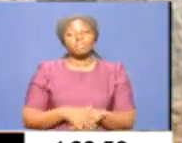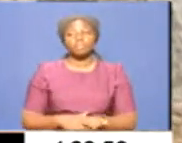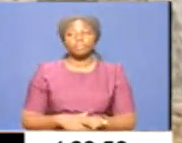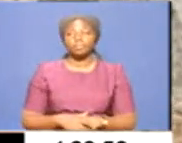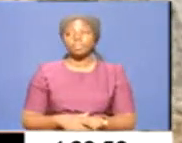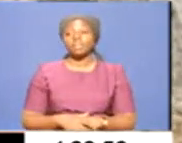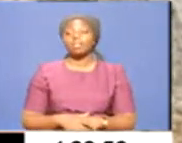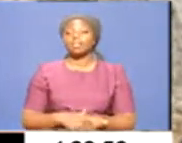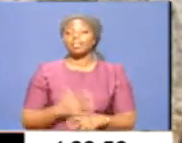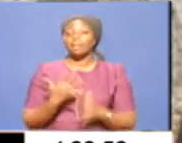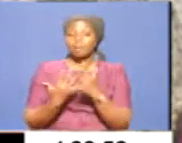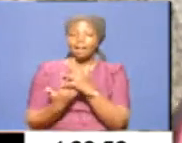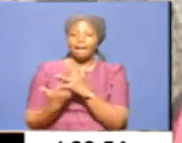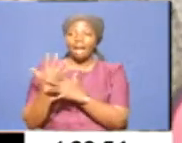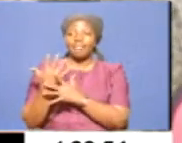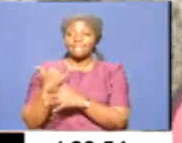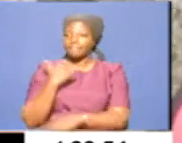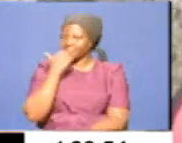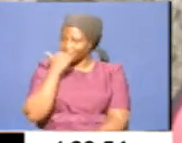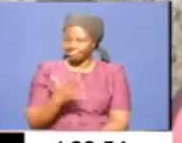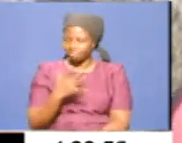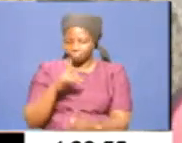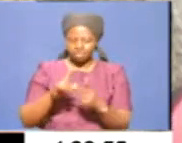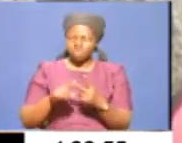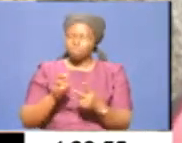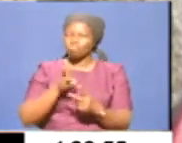manyasi, hakuna maji,